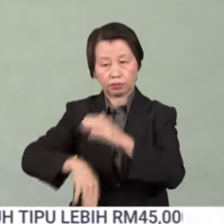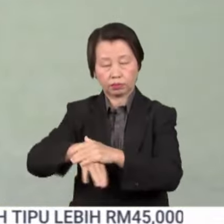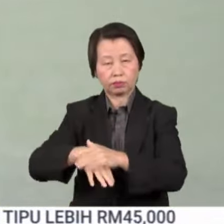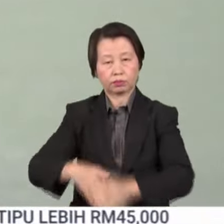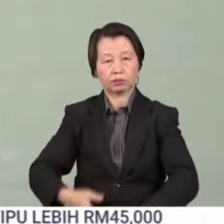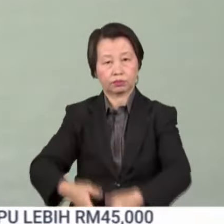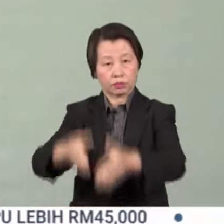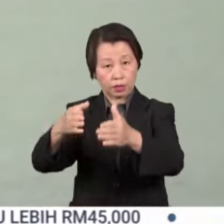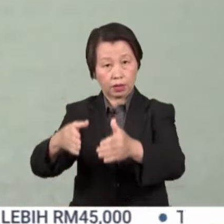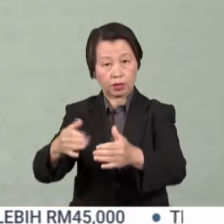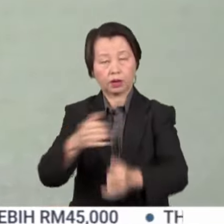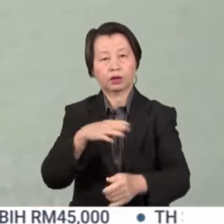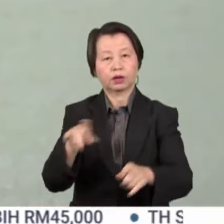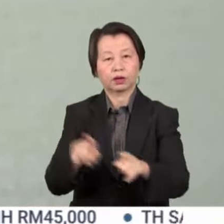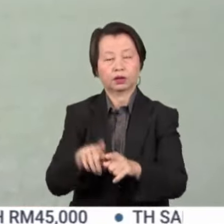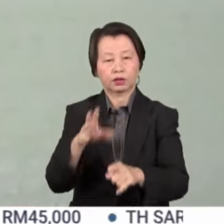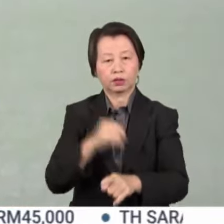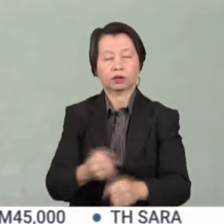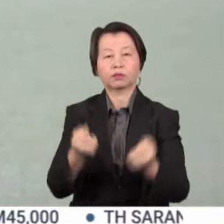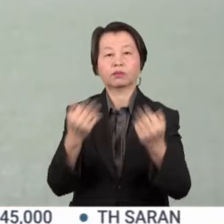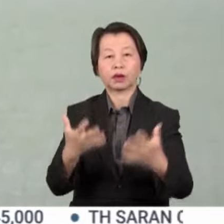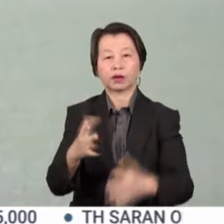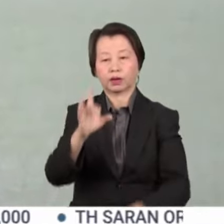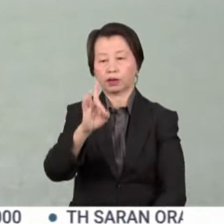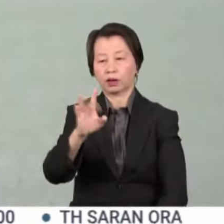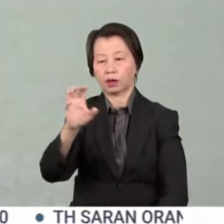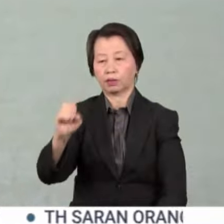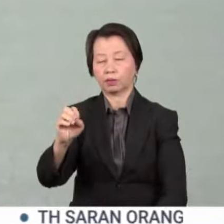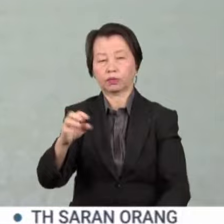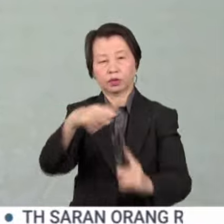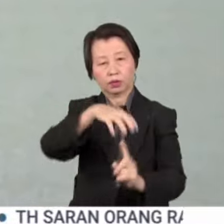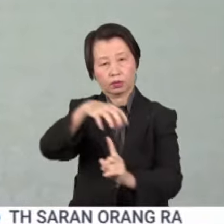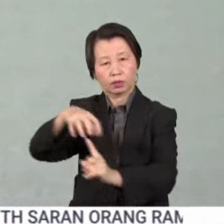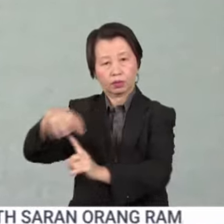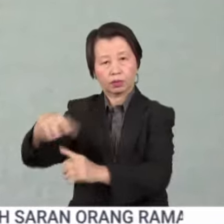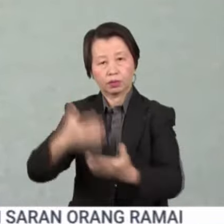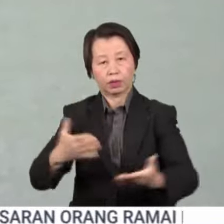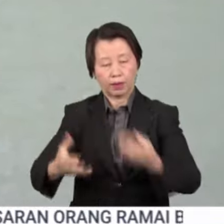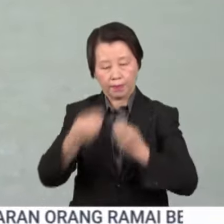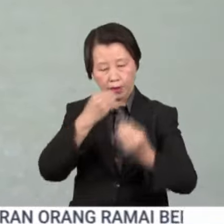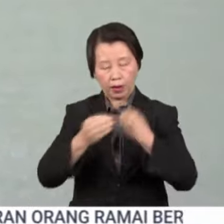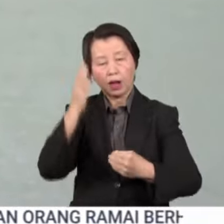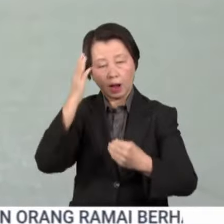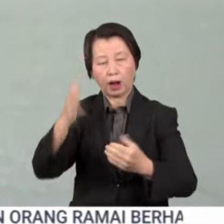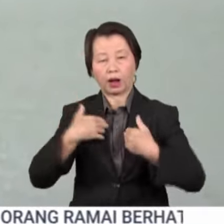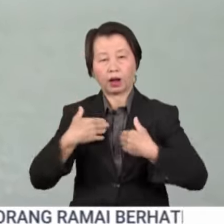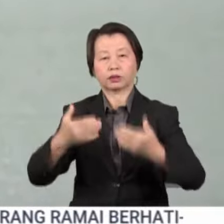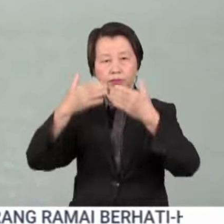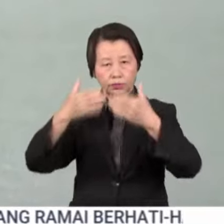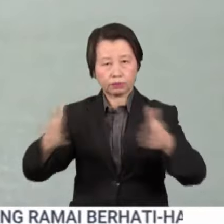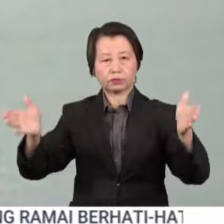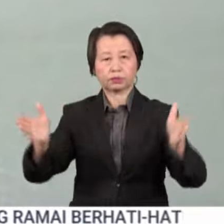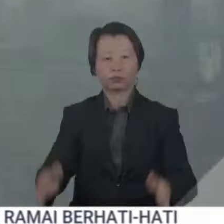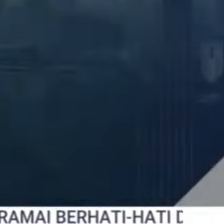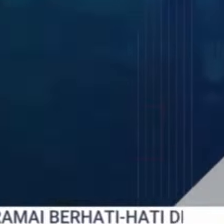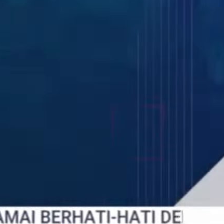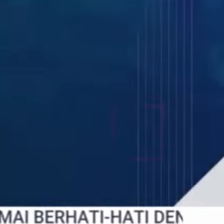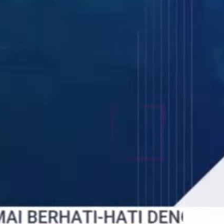jalanan. Selain itu katanya, sebanyak 80 reruai pelbagai barangan dan makanan akan dibuka.